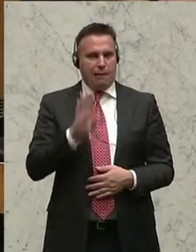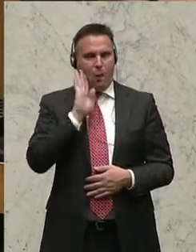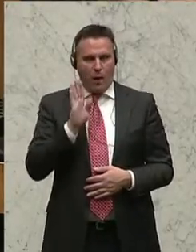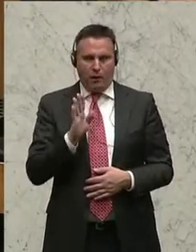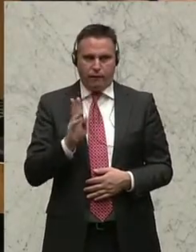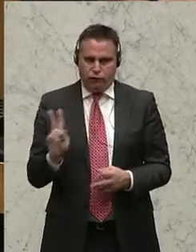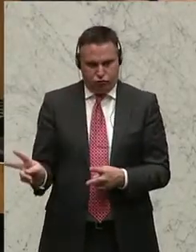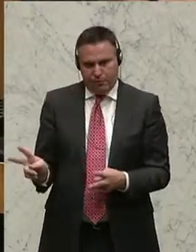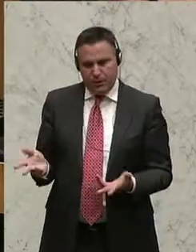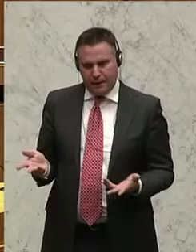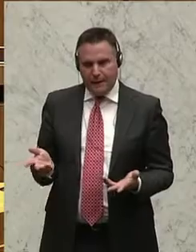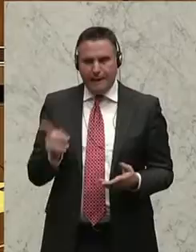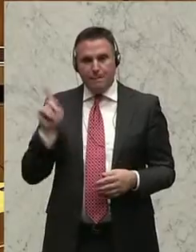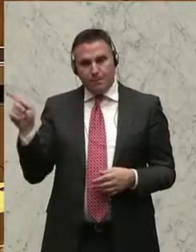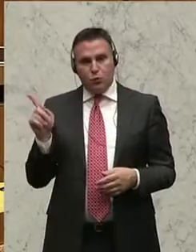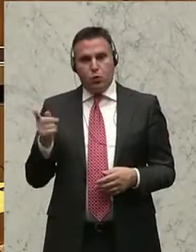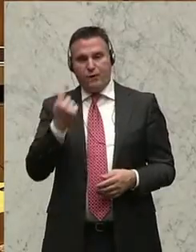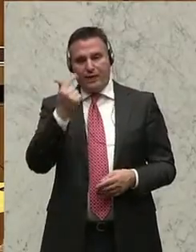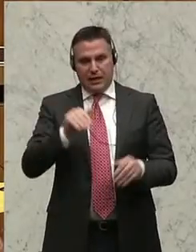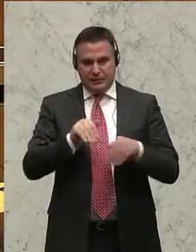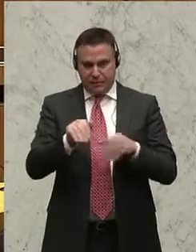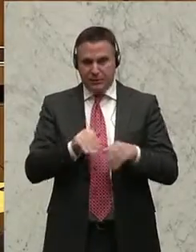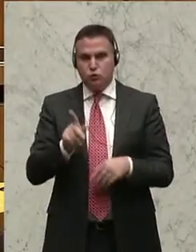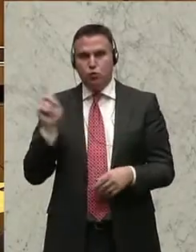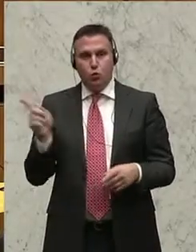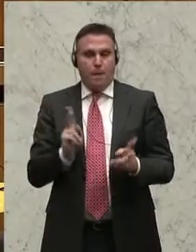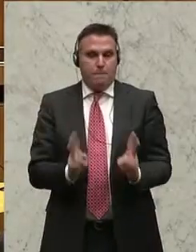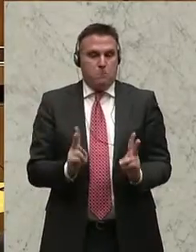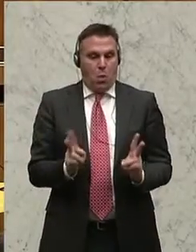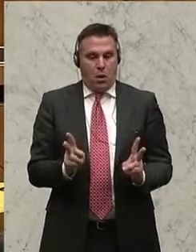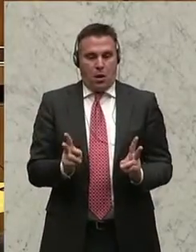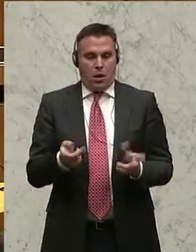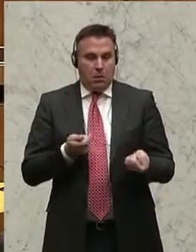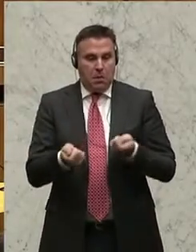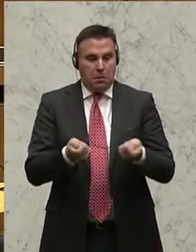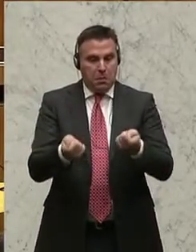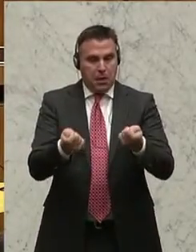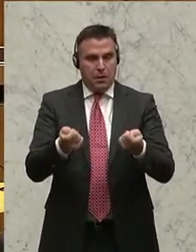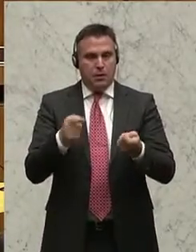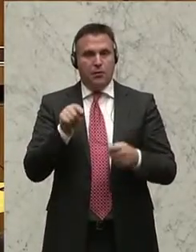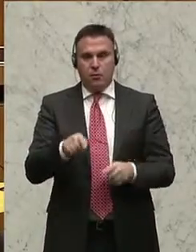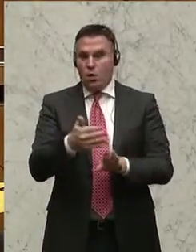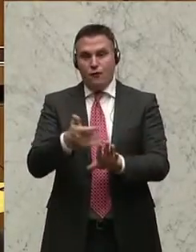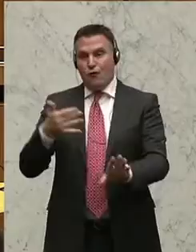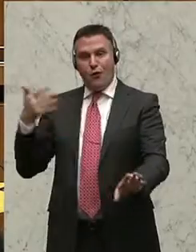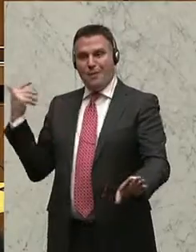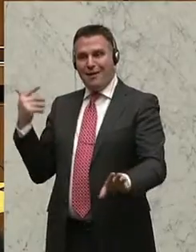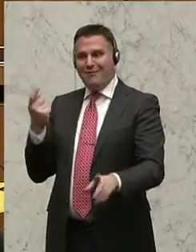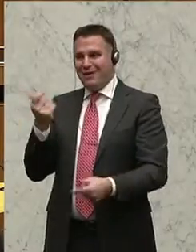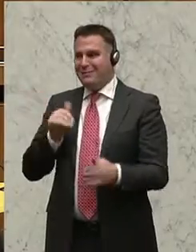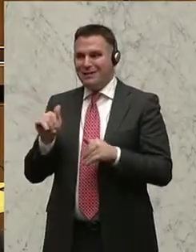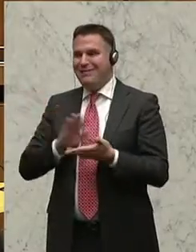Chance war, dass Sie als Finanzminister einen Hebel in der Hand gehabt haben, den kein Finanzminister vor Ihnen gehabt